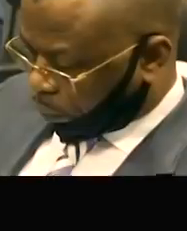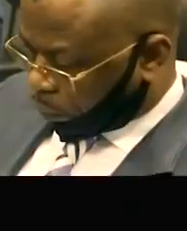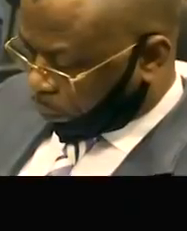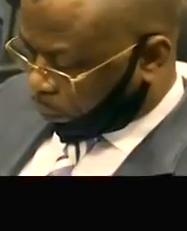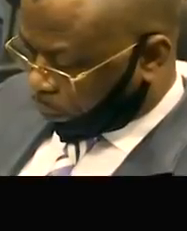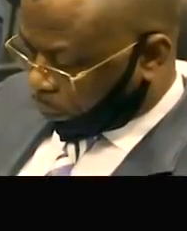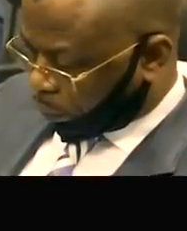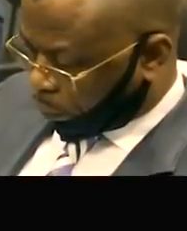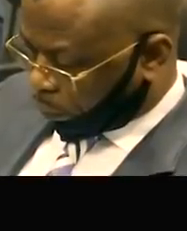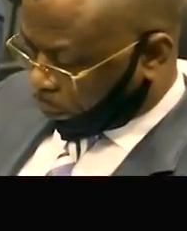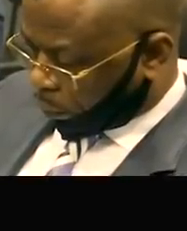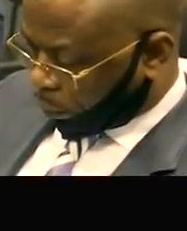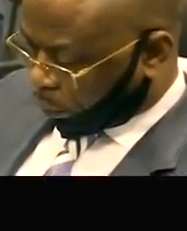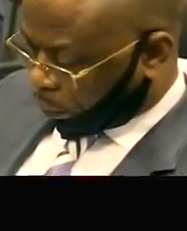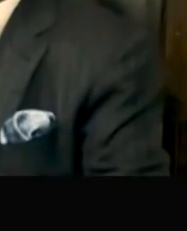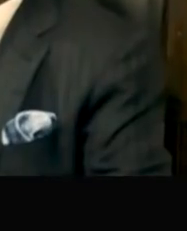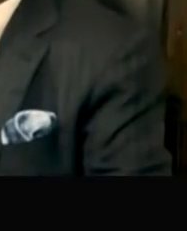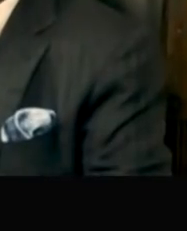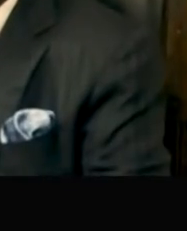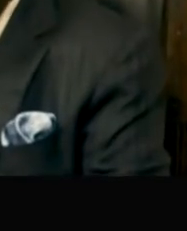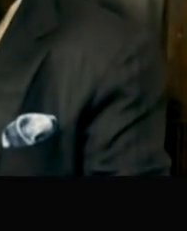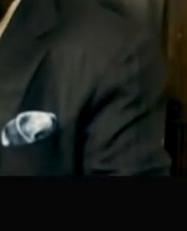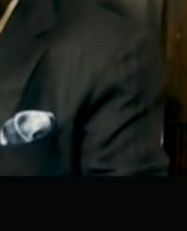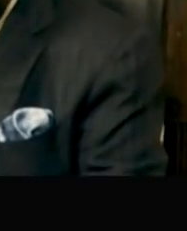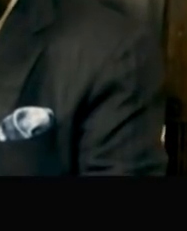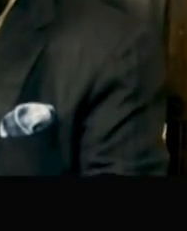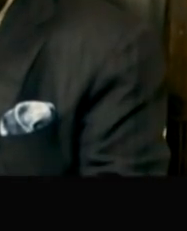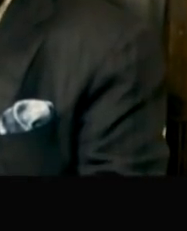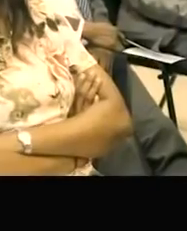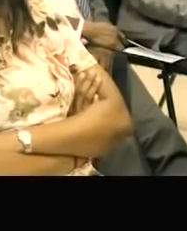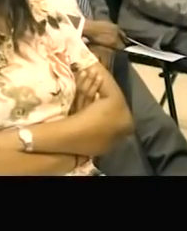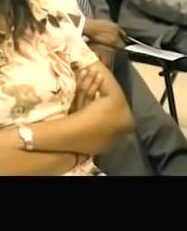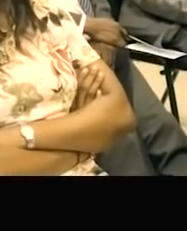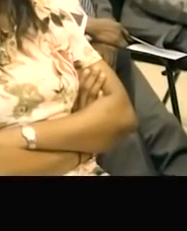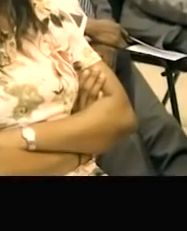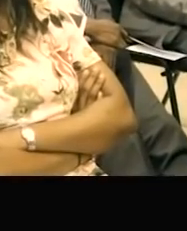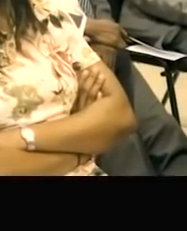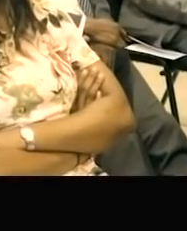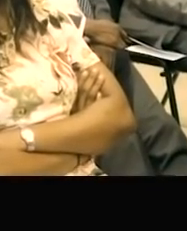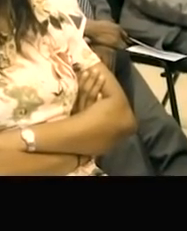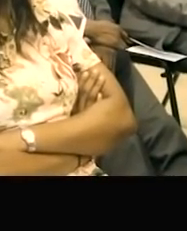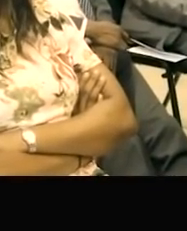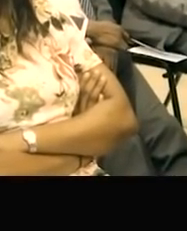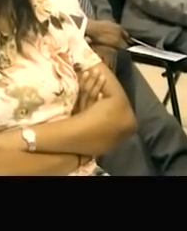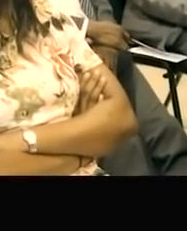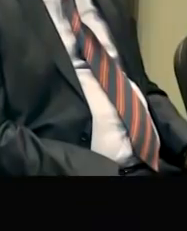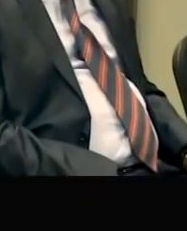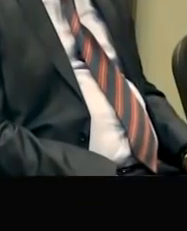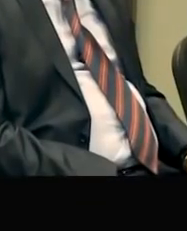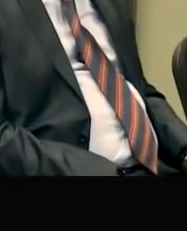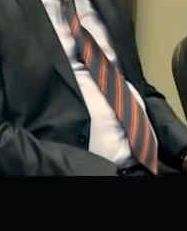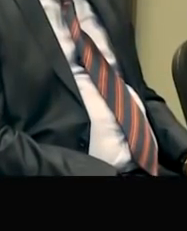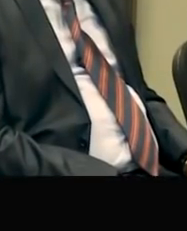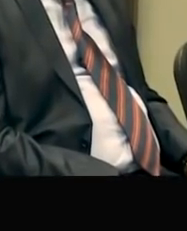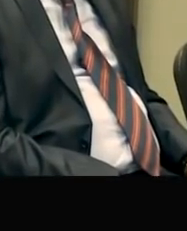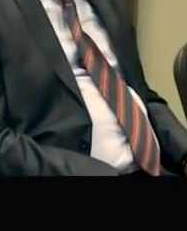la GIZ et la FEC, l'arbitrage. Un rôle indéniable dans le monde des affaires. Par essence, ce